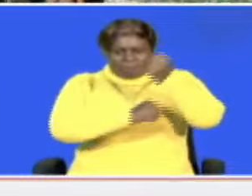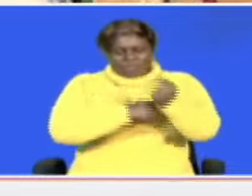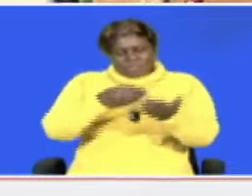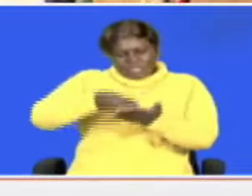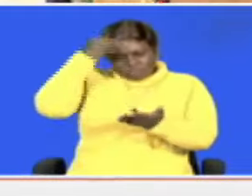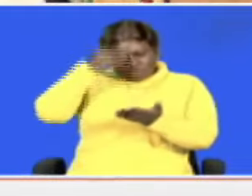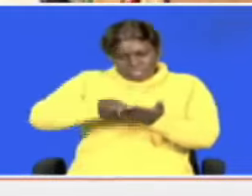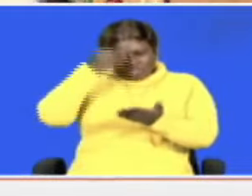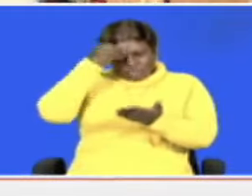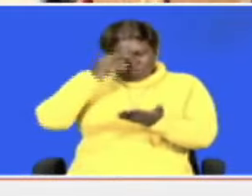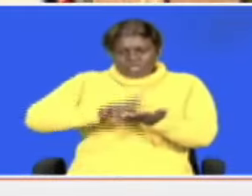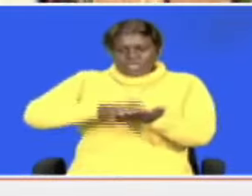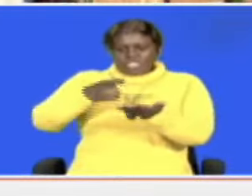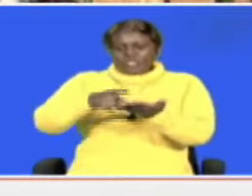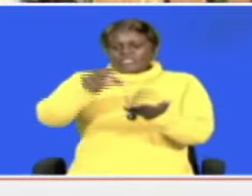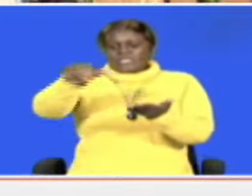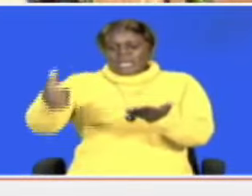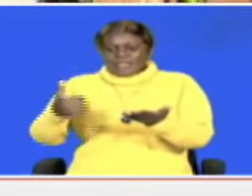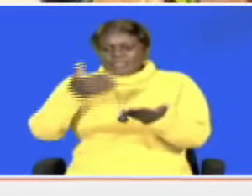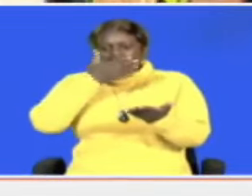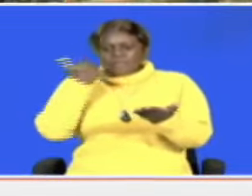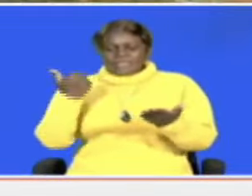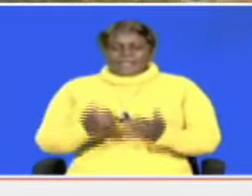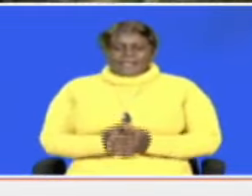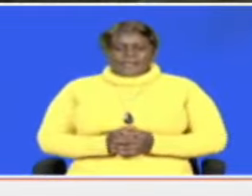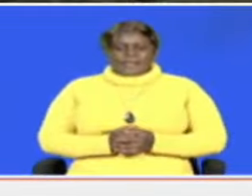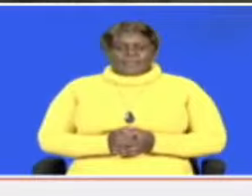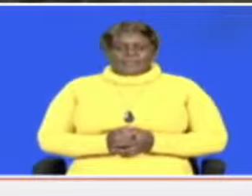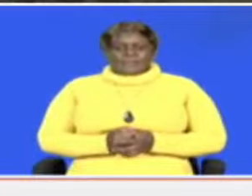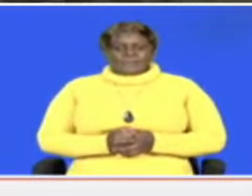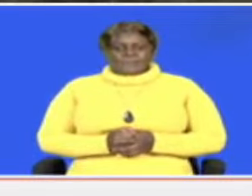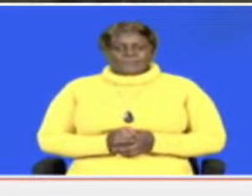elimu na ruzuku zingine za uboreshaji.